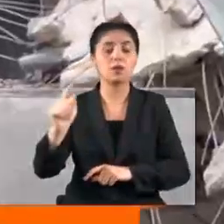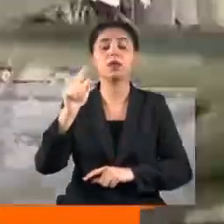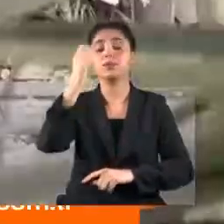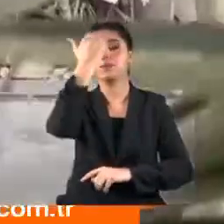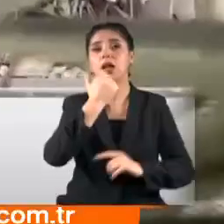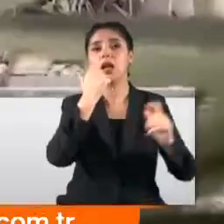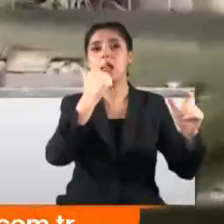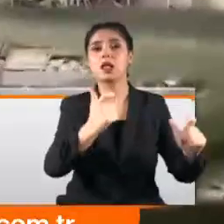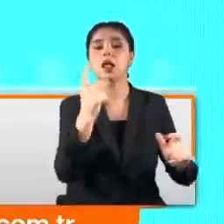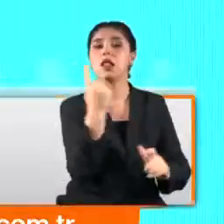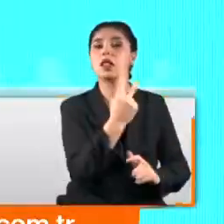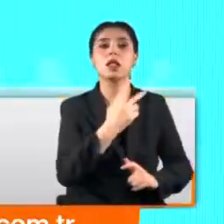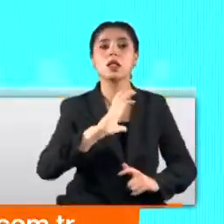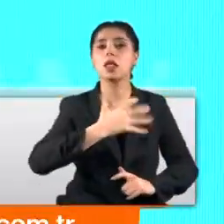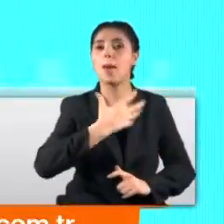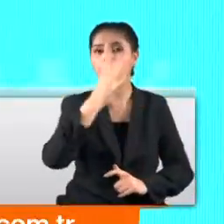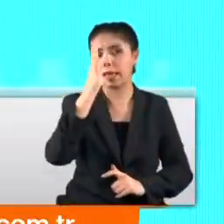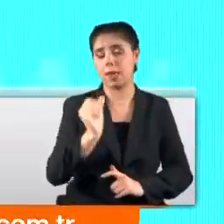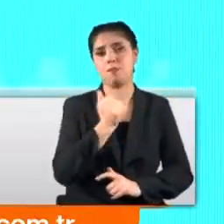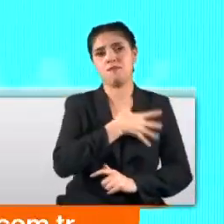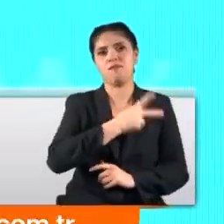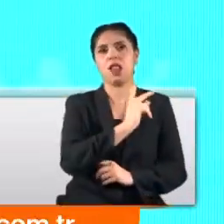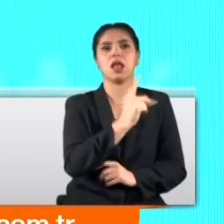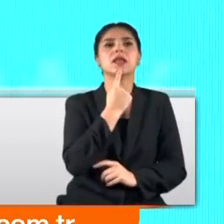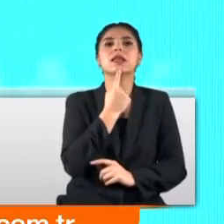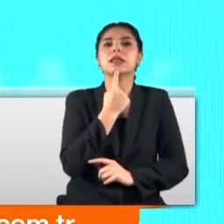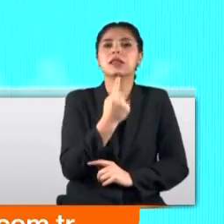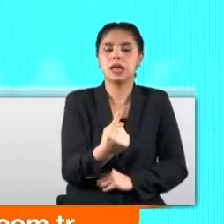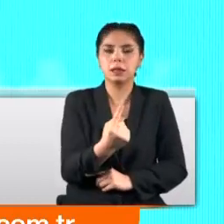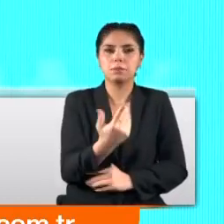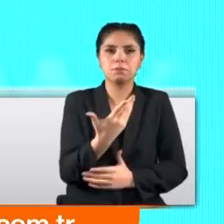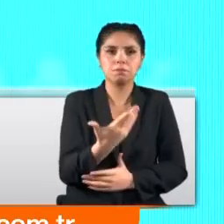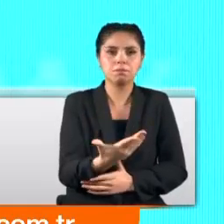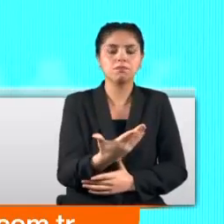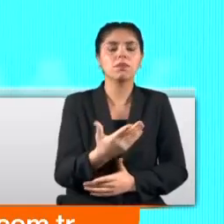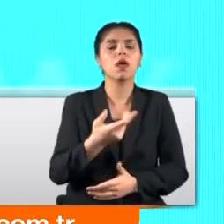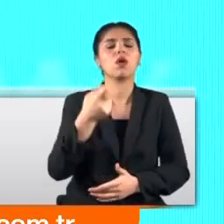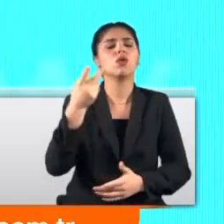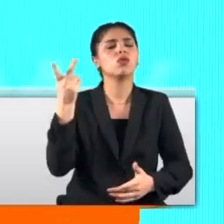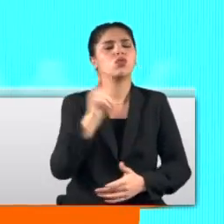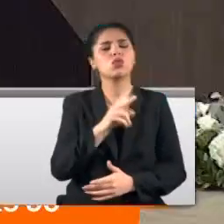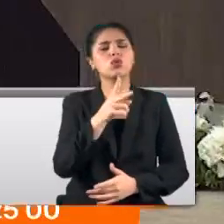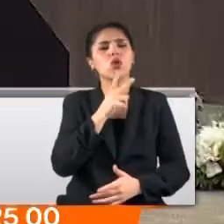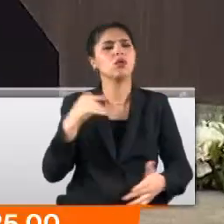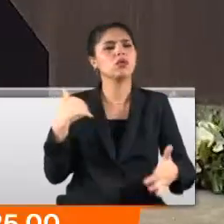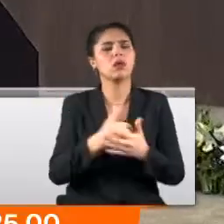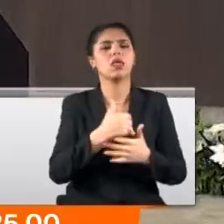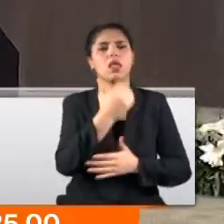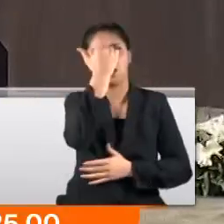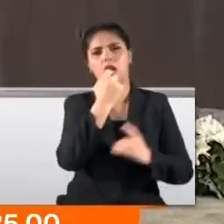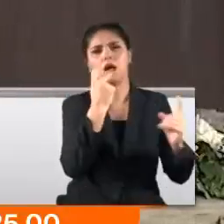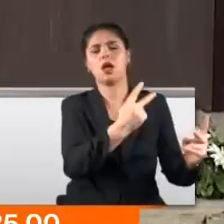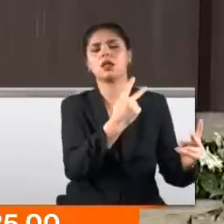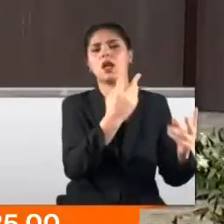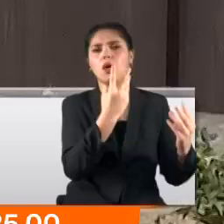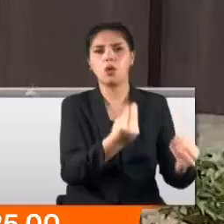etti sözlerine Gazze filistinliler indir ebediyen de öyle kalacaktır gazze'nin tek bir